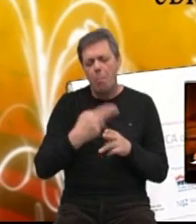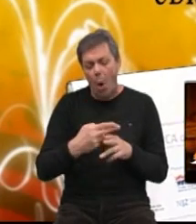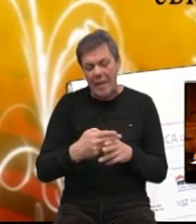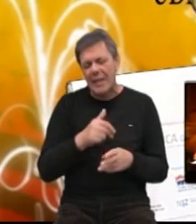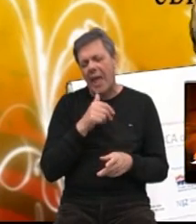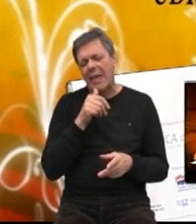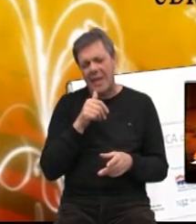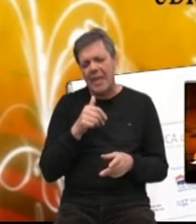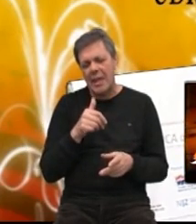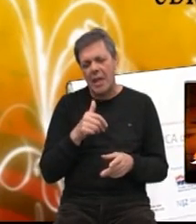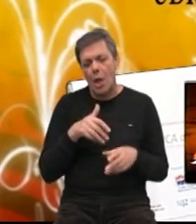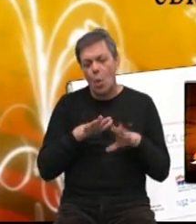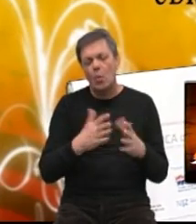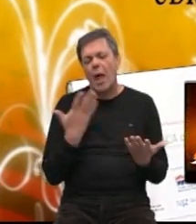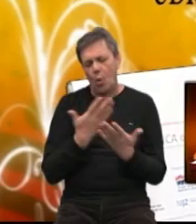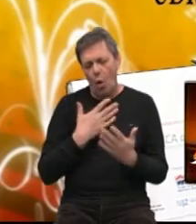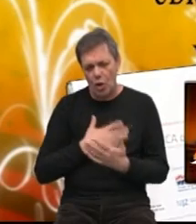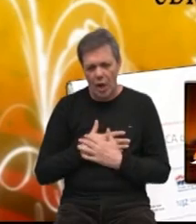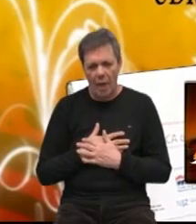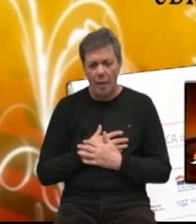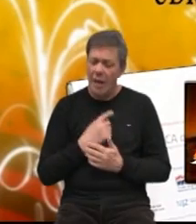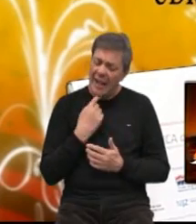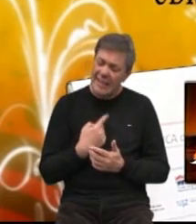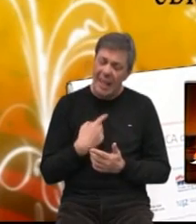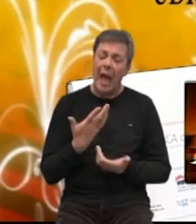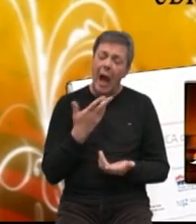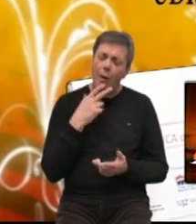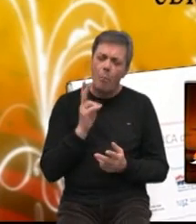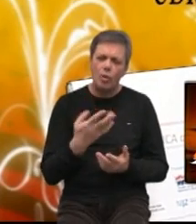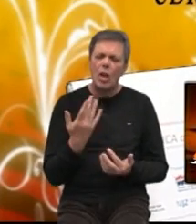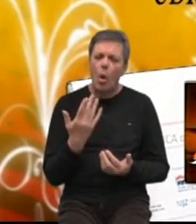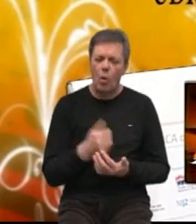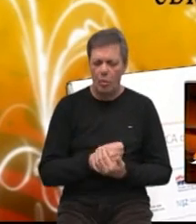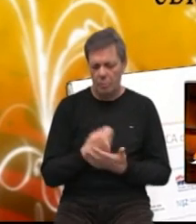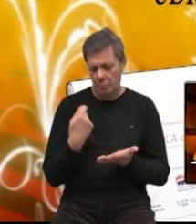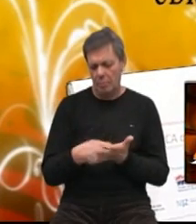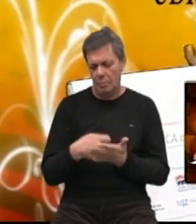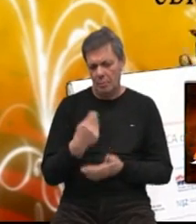bolesne, ali i ljude koji žele. Da. Evo, recite nam ako možete, koliko?